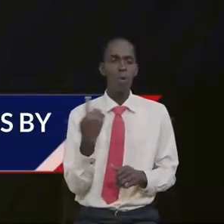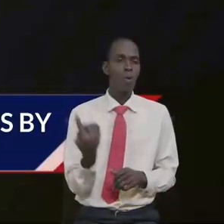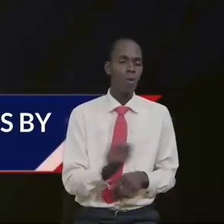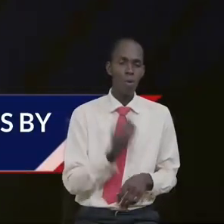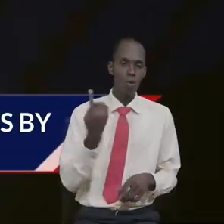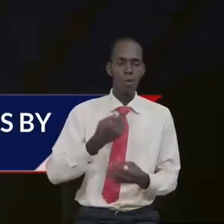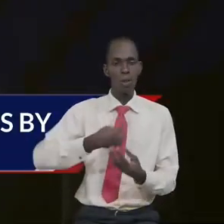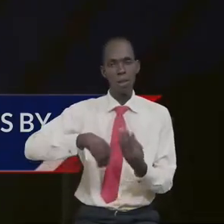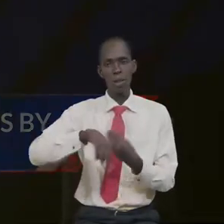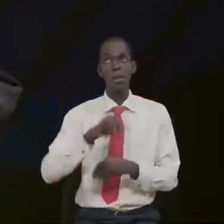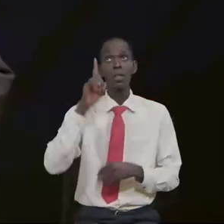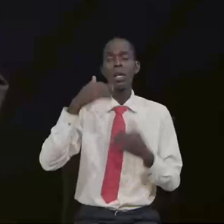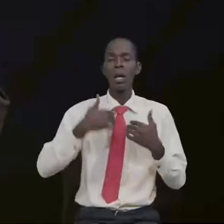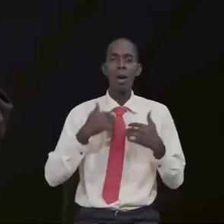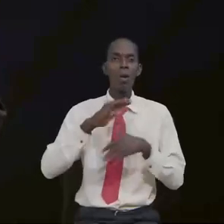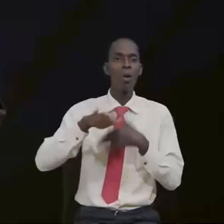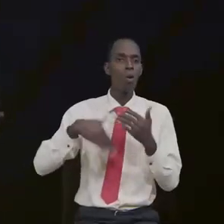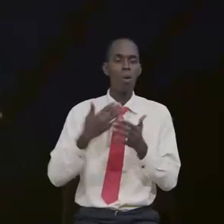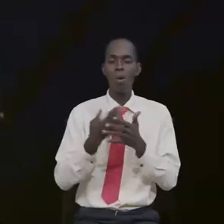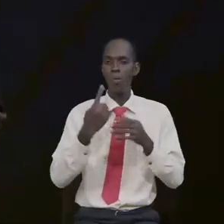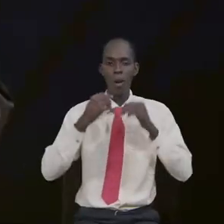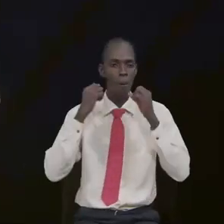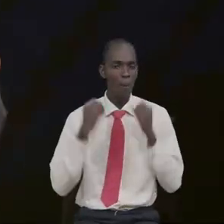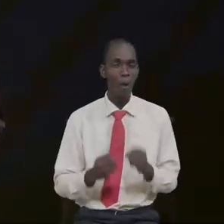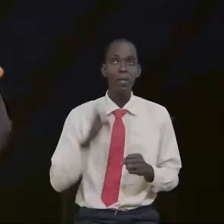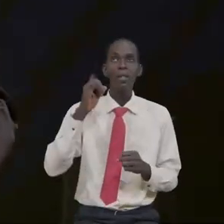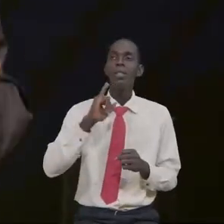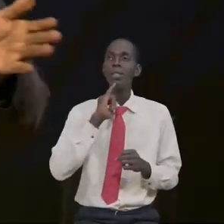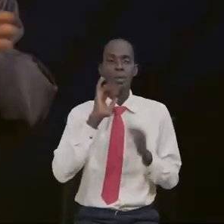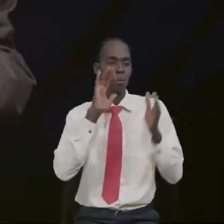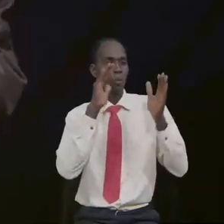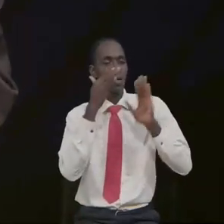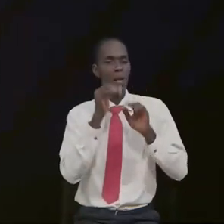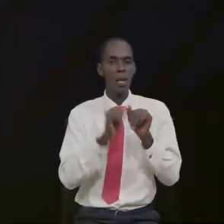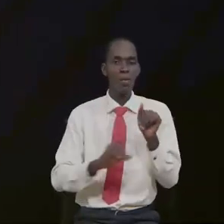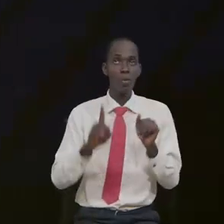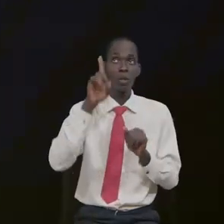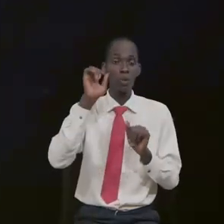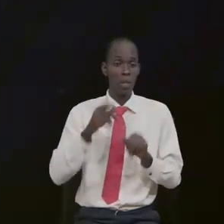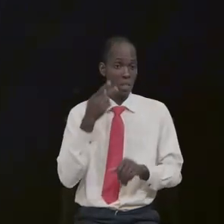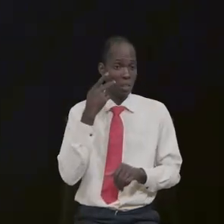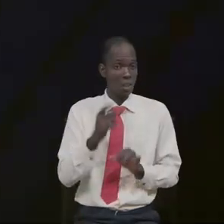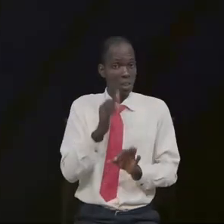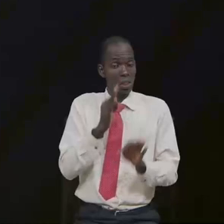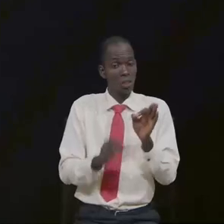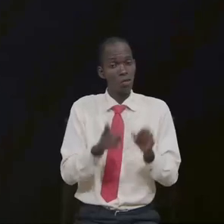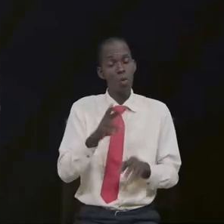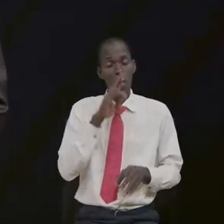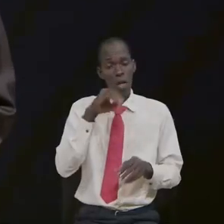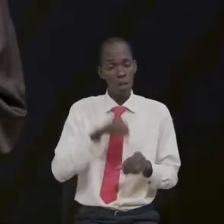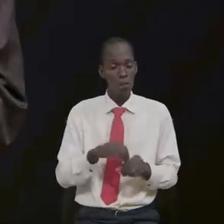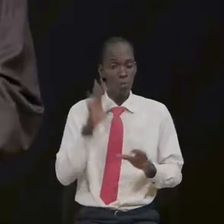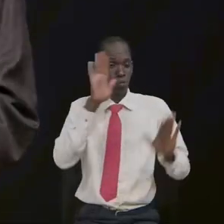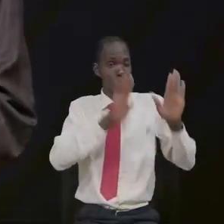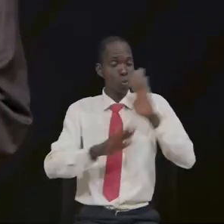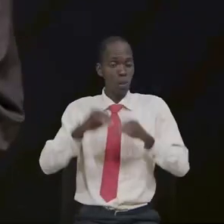il a toute la puissance, il est partout présent, il peut tout voir. Lorsque vous êtes dans le problème, dans les eaux